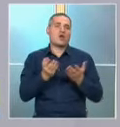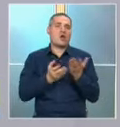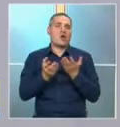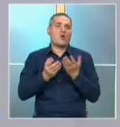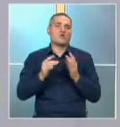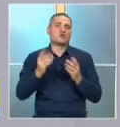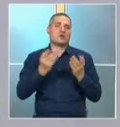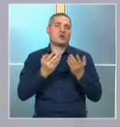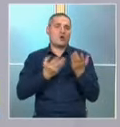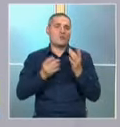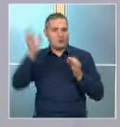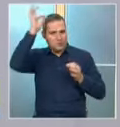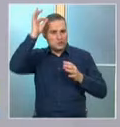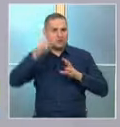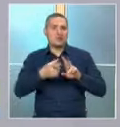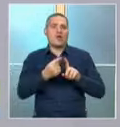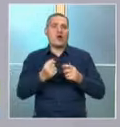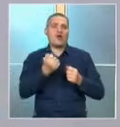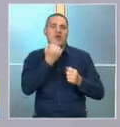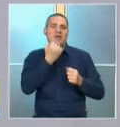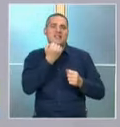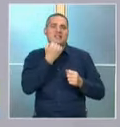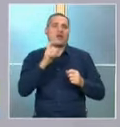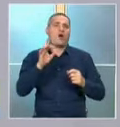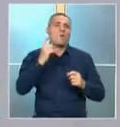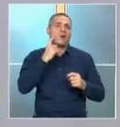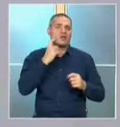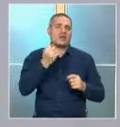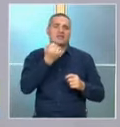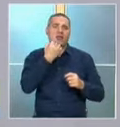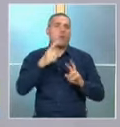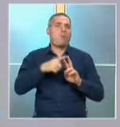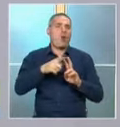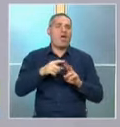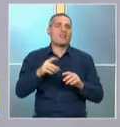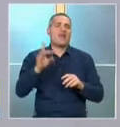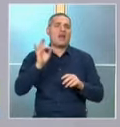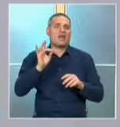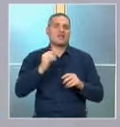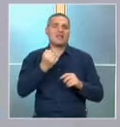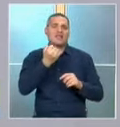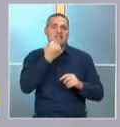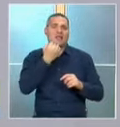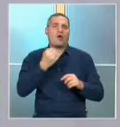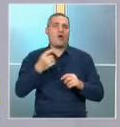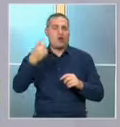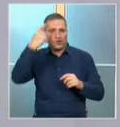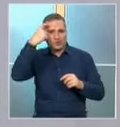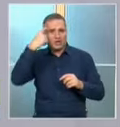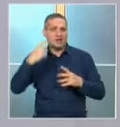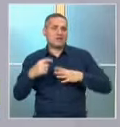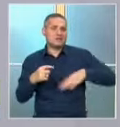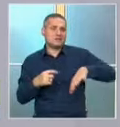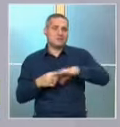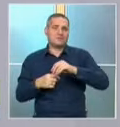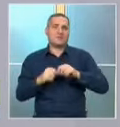ученици от населените места, село Ракитна, село Брежани, село Полена, село Полето, село Черниче.